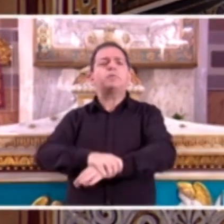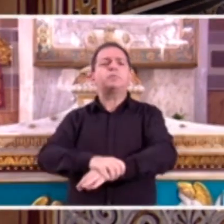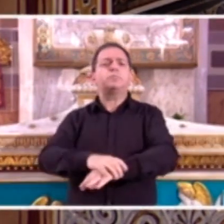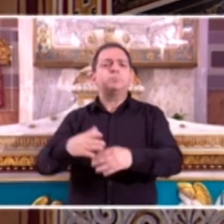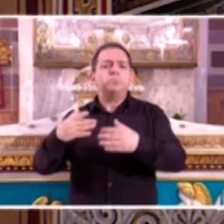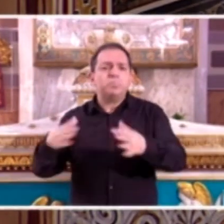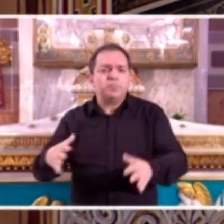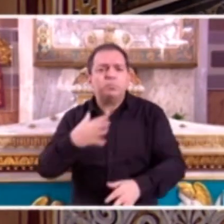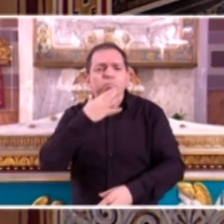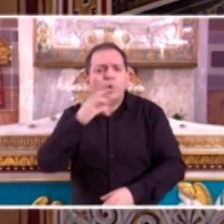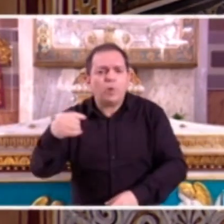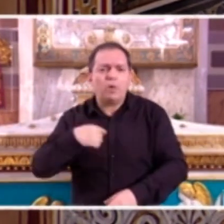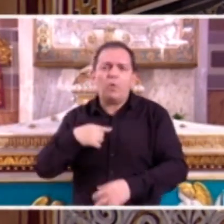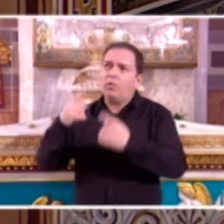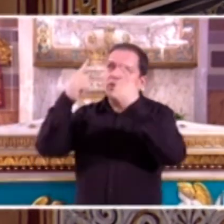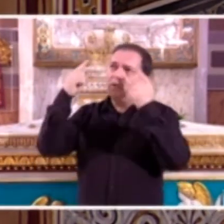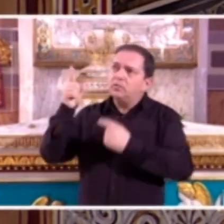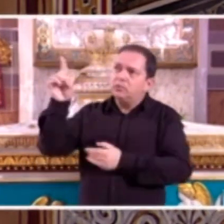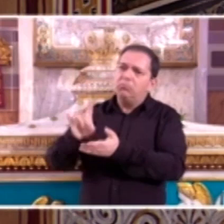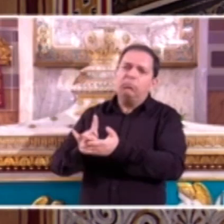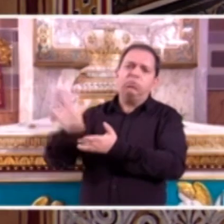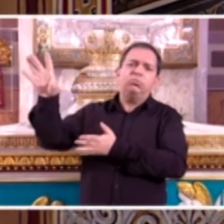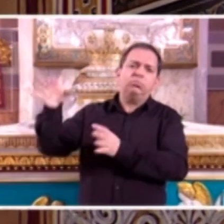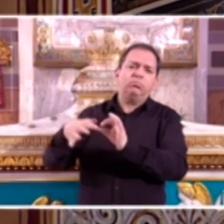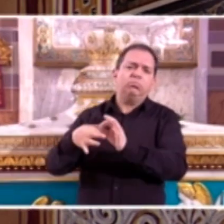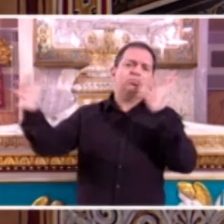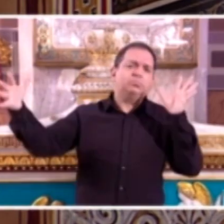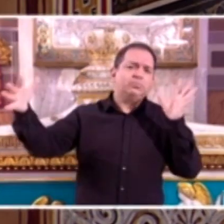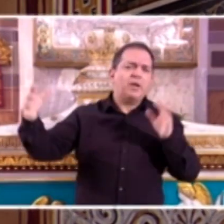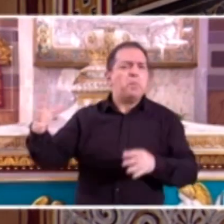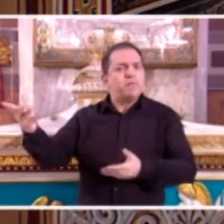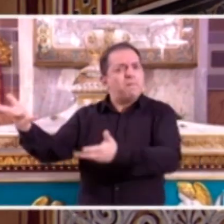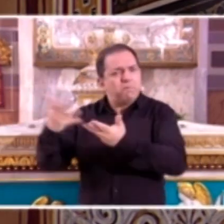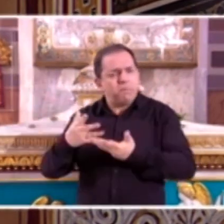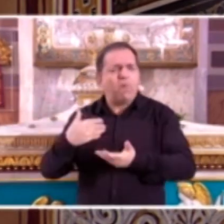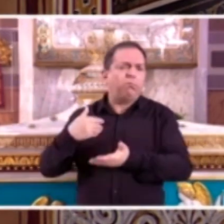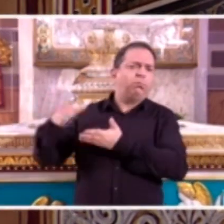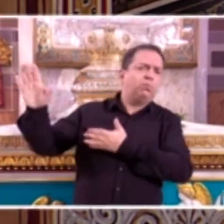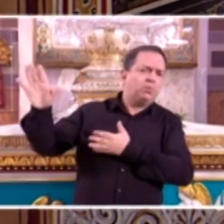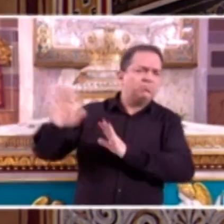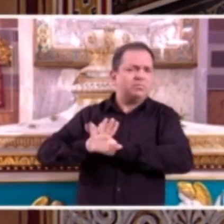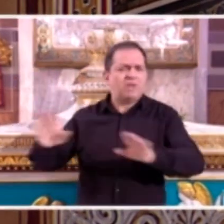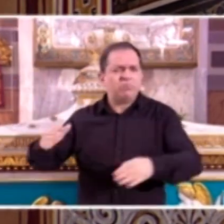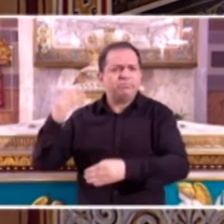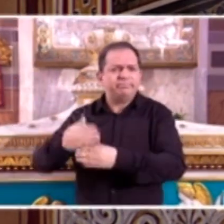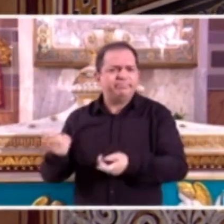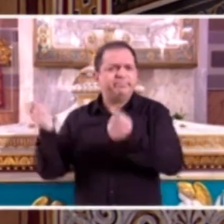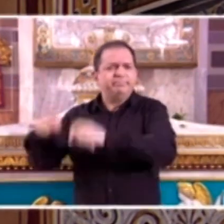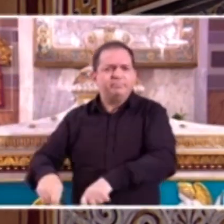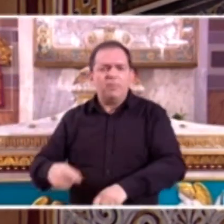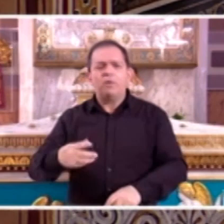σε εγκατέλειψα, έπαυσα να πιστεύω στην αγάπη σου και αφέθηκα